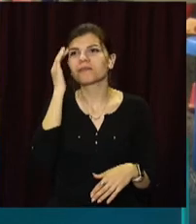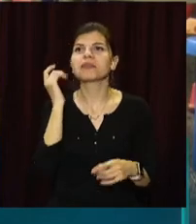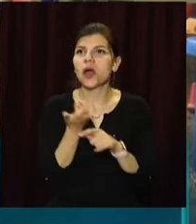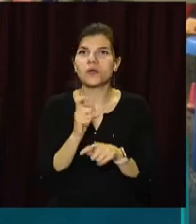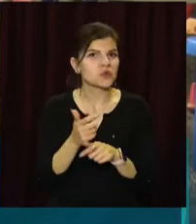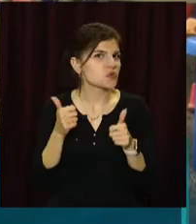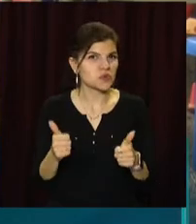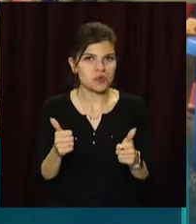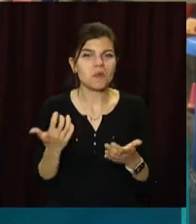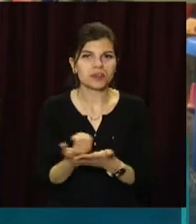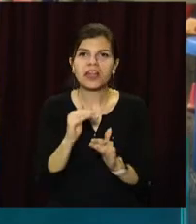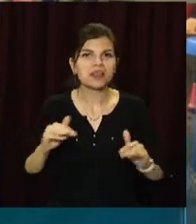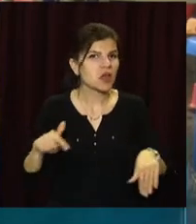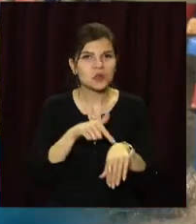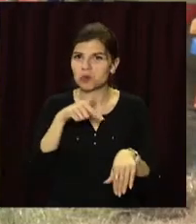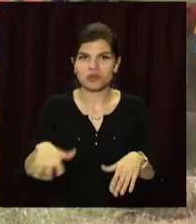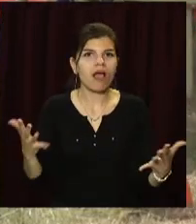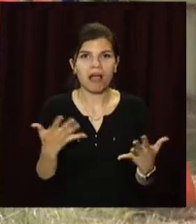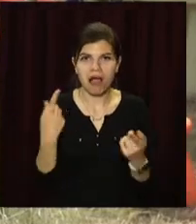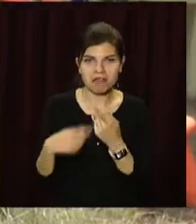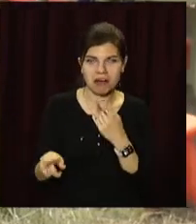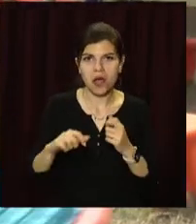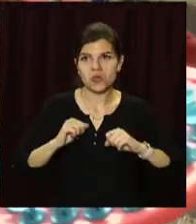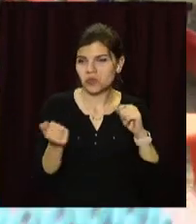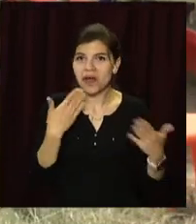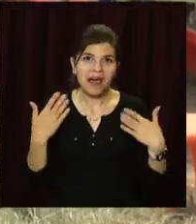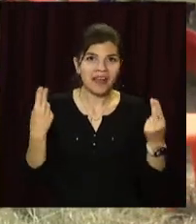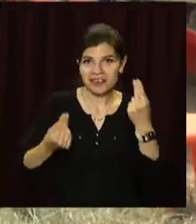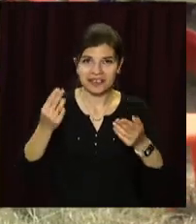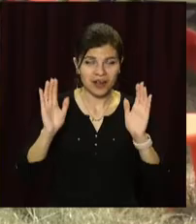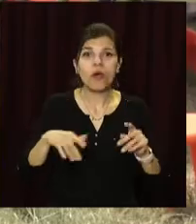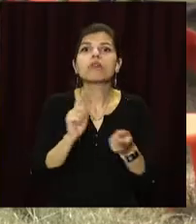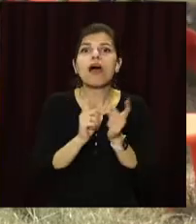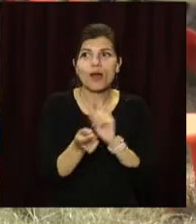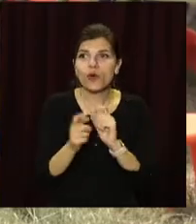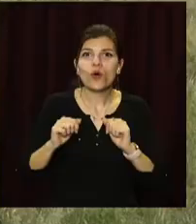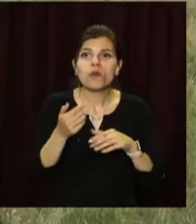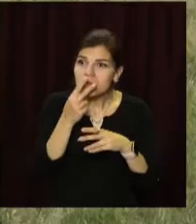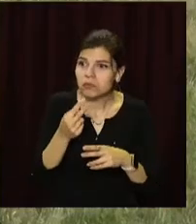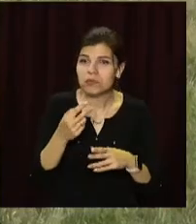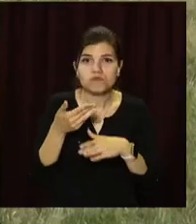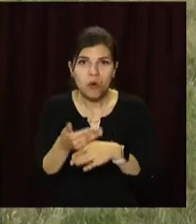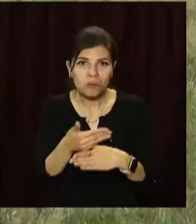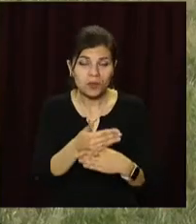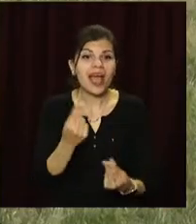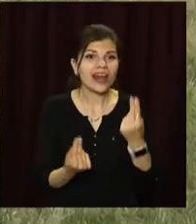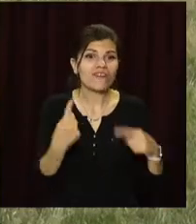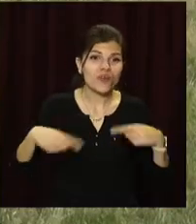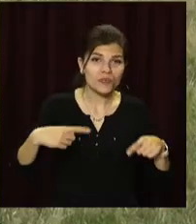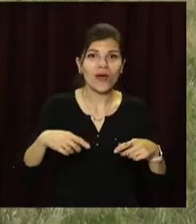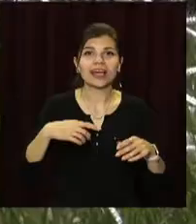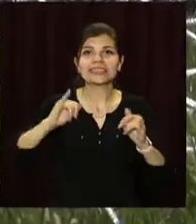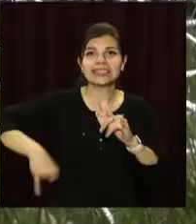круто вийшло. Дітки не відчувають взагалі ніякої різниці друг перед другом. Наоборот, друг другу допомагають. Грають у футбол, катаються